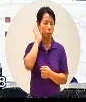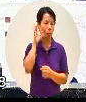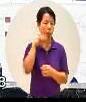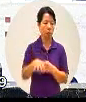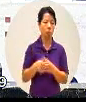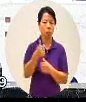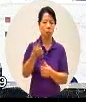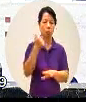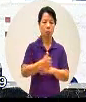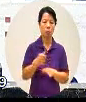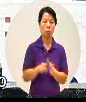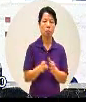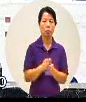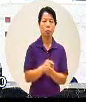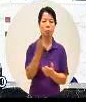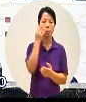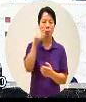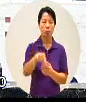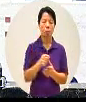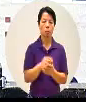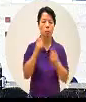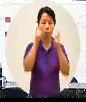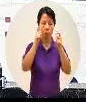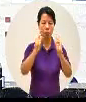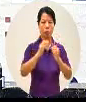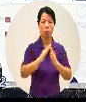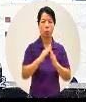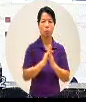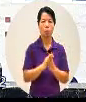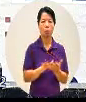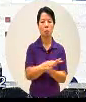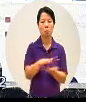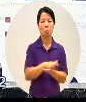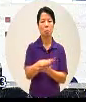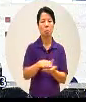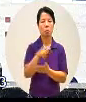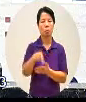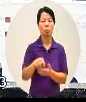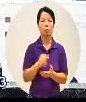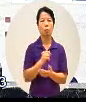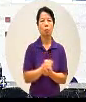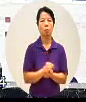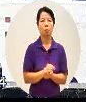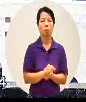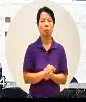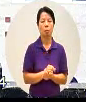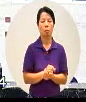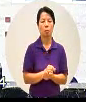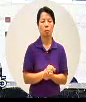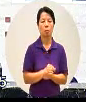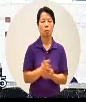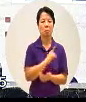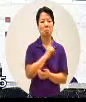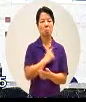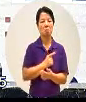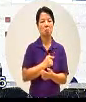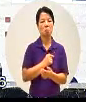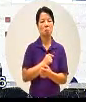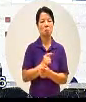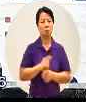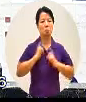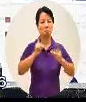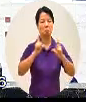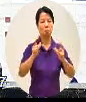光。甲高雄市迄阵时间，每一个乌暗期都有够凄惨的，佮家己自告奋勇啊，讲因是伊